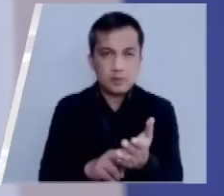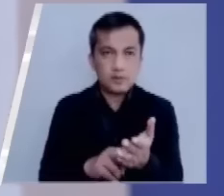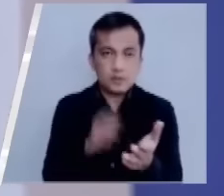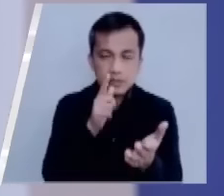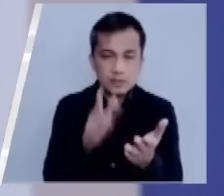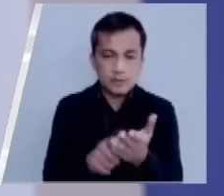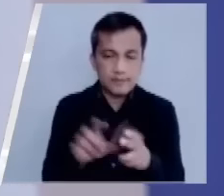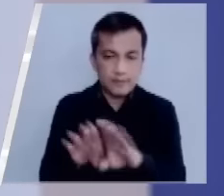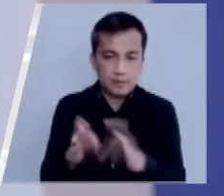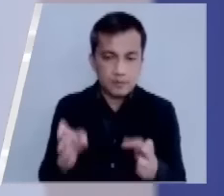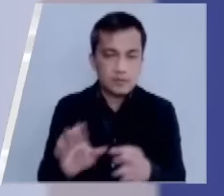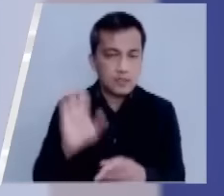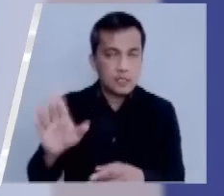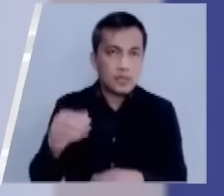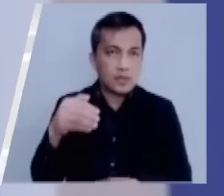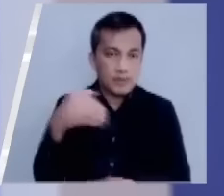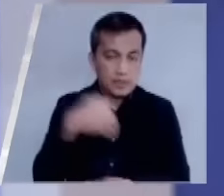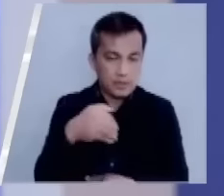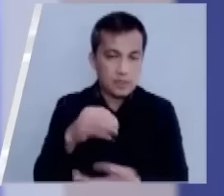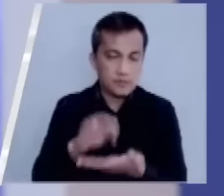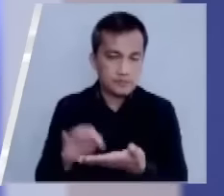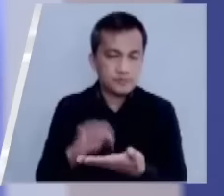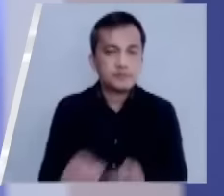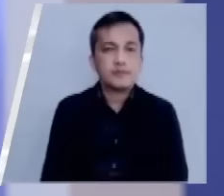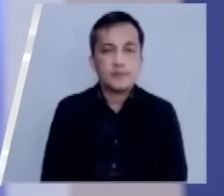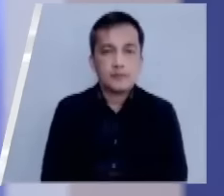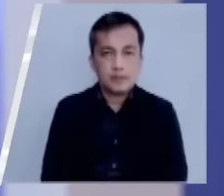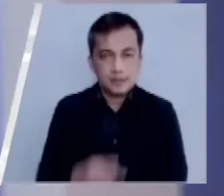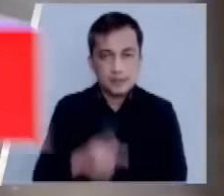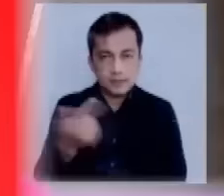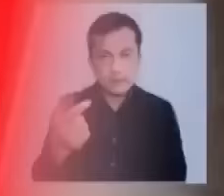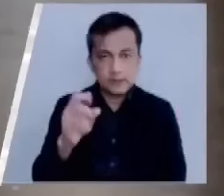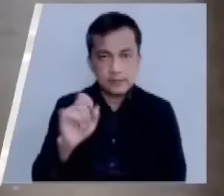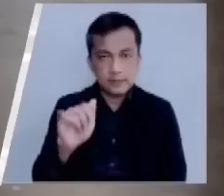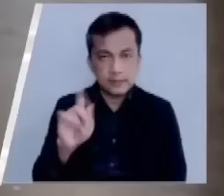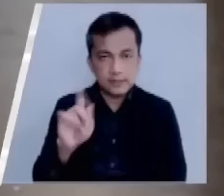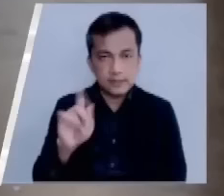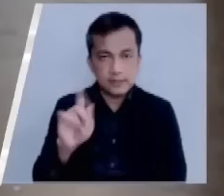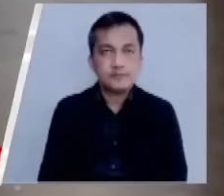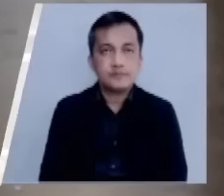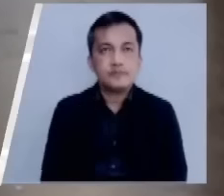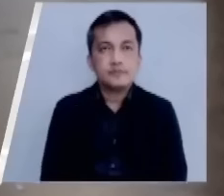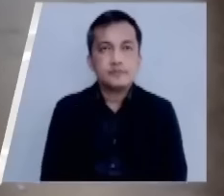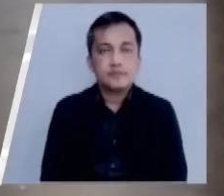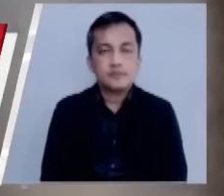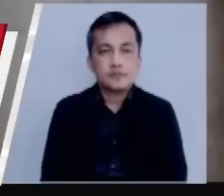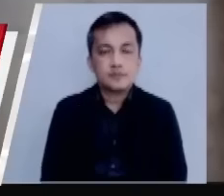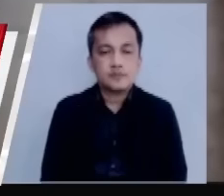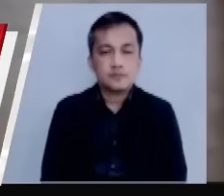kanyang bank account. Nakatutok live si Sandra Aguinaldo. Sandra.